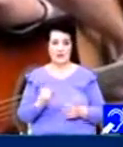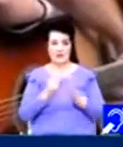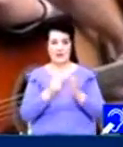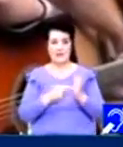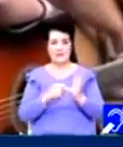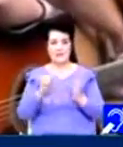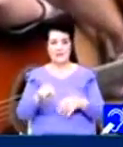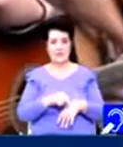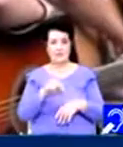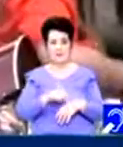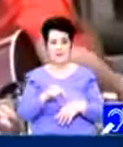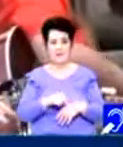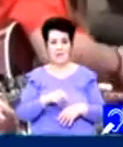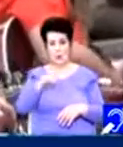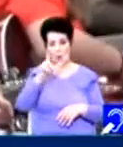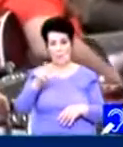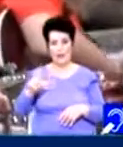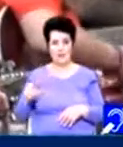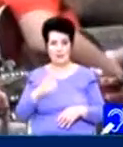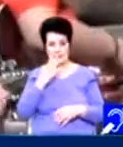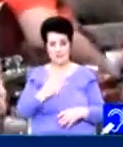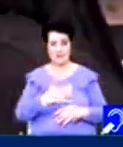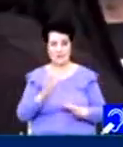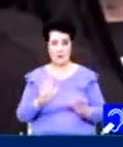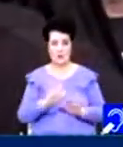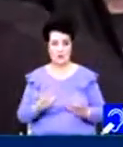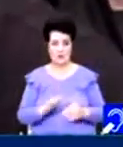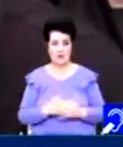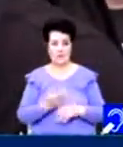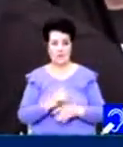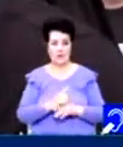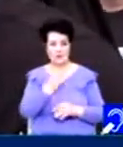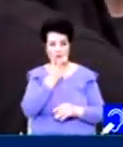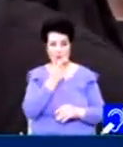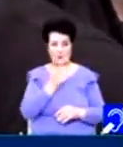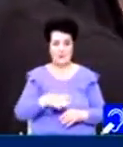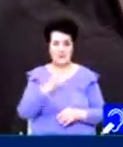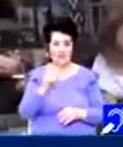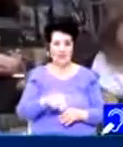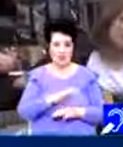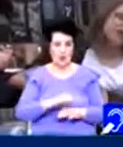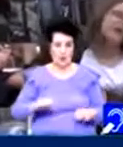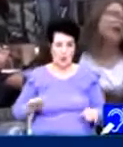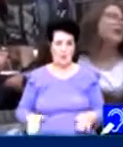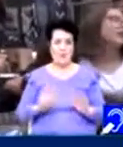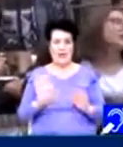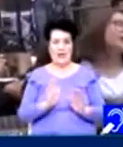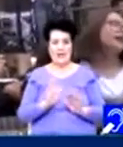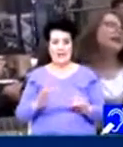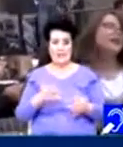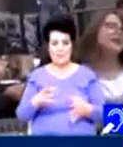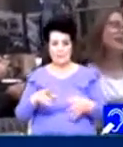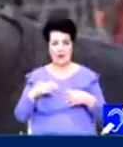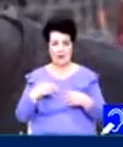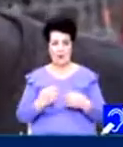aceleași sentimente cu persoane care iubesc muzica. Este foarte frumos să fim aici, suntem cu copiii, cântăm împreună, ne simțim